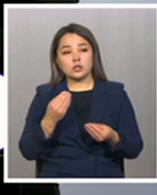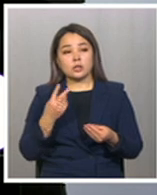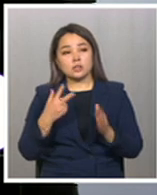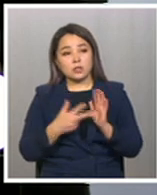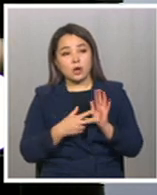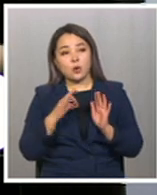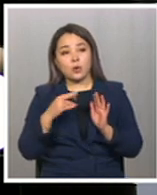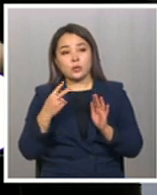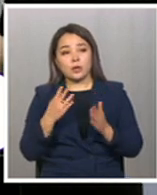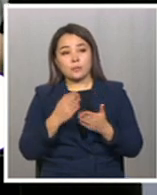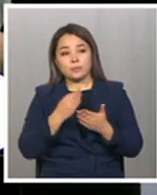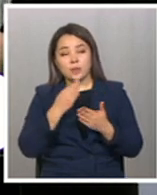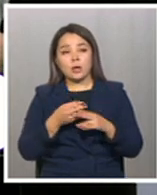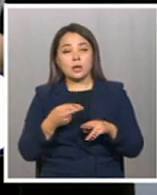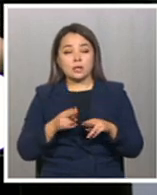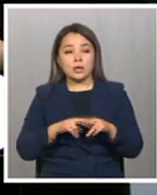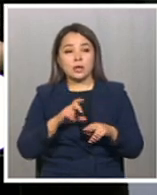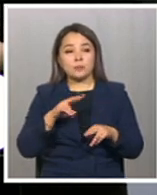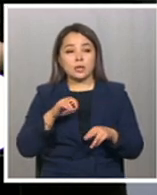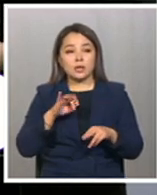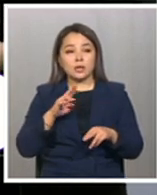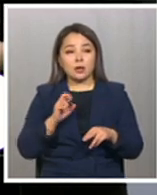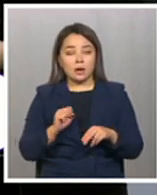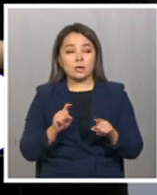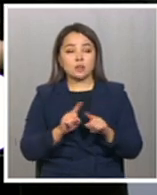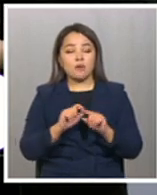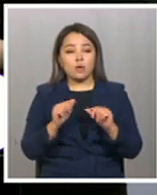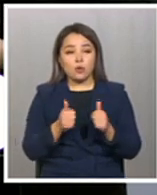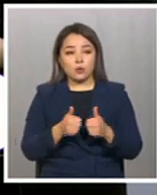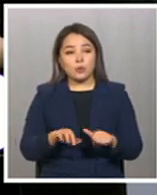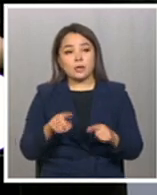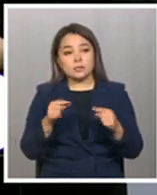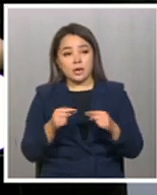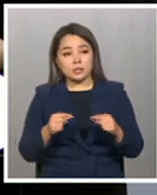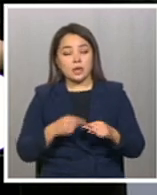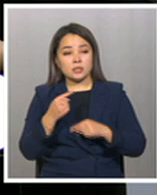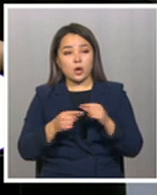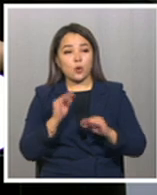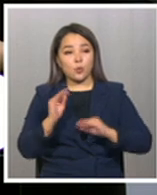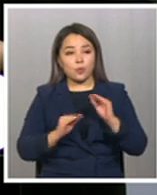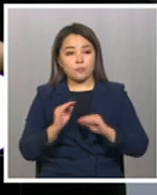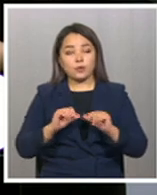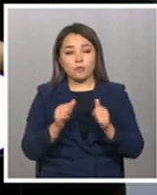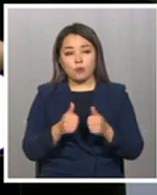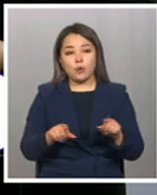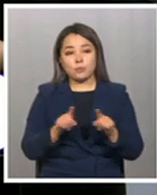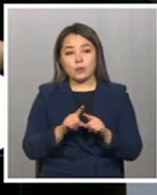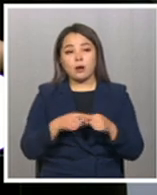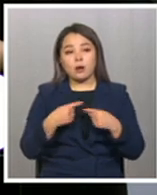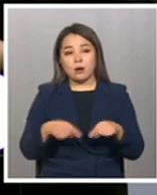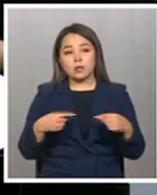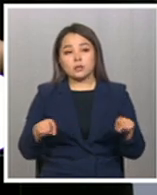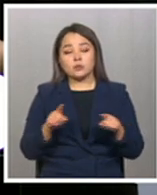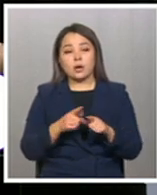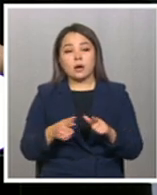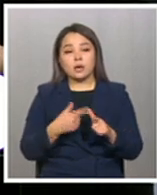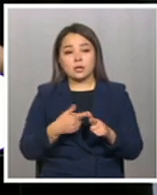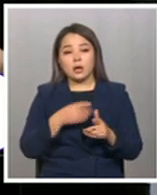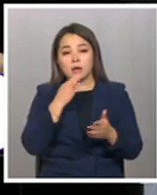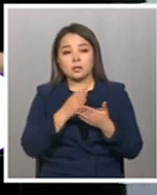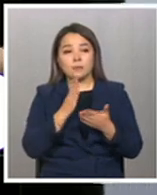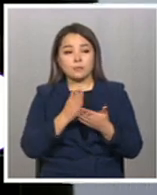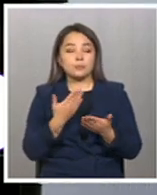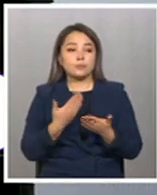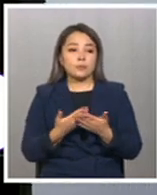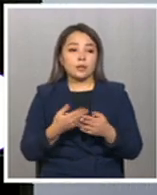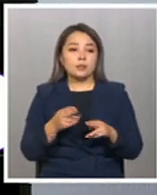С4H8O2. Осы эмпирикалық формулаға сәйкес, біз келесі құрылымдық формуларды әртүрлі атауымызға болады.